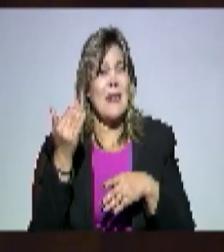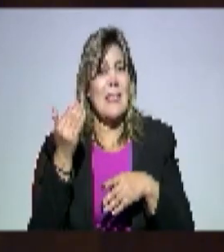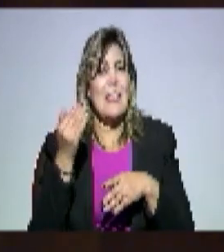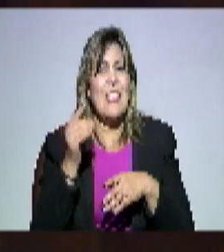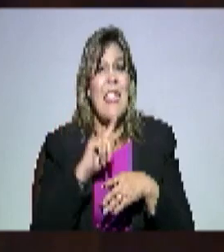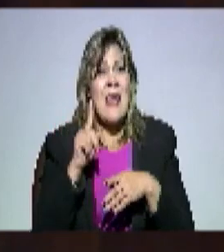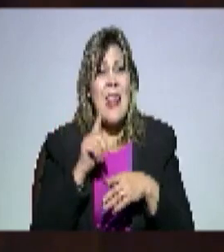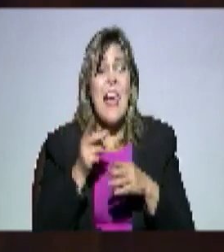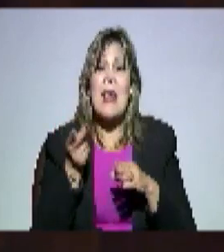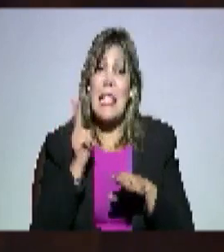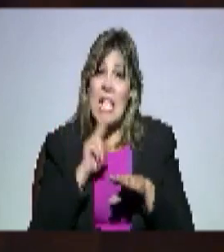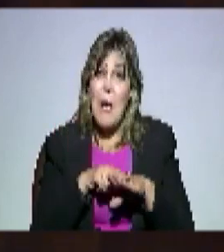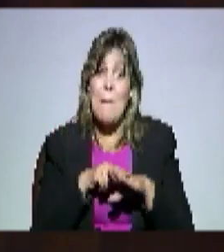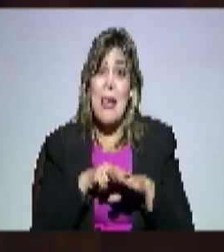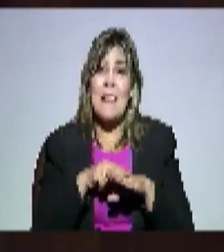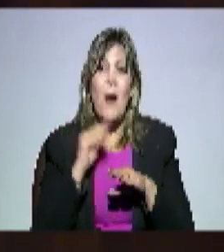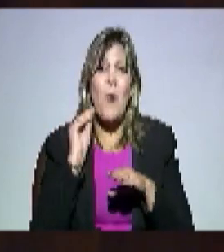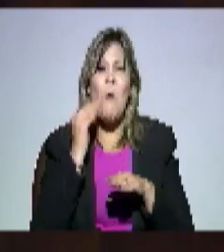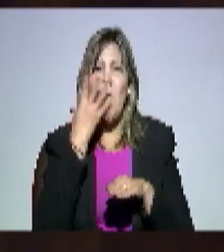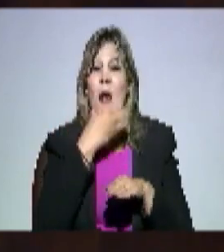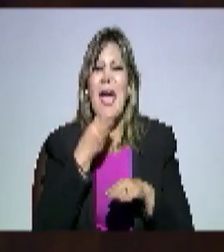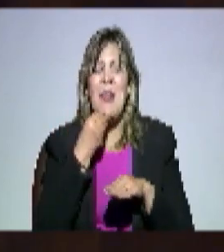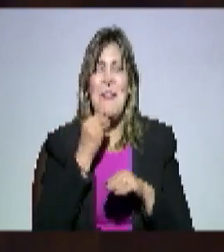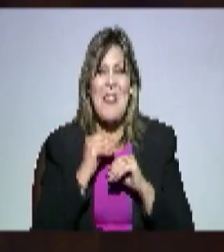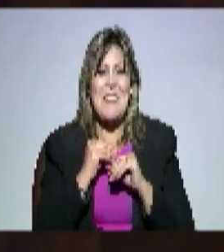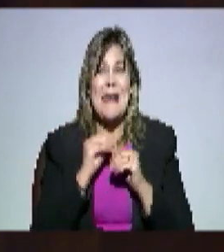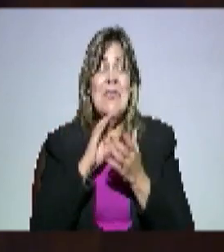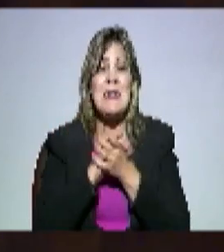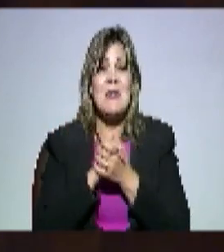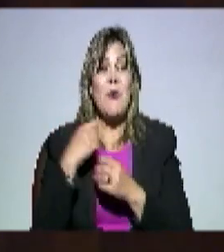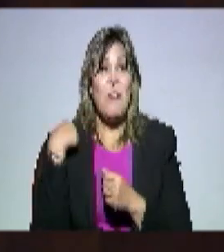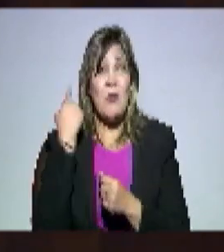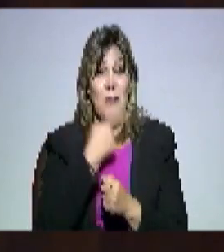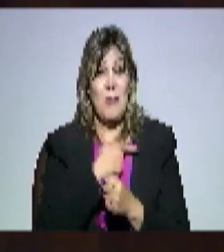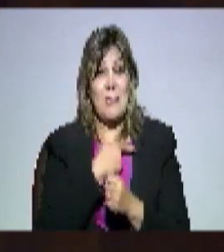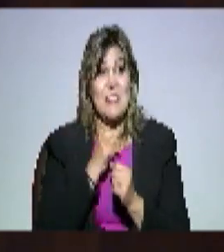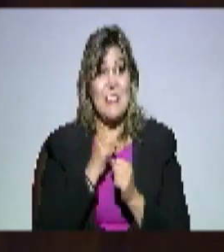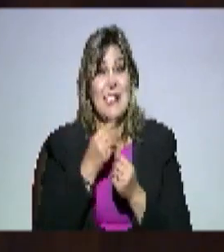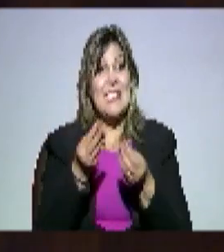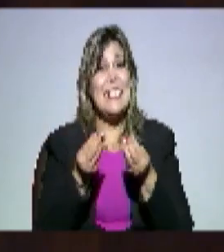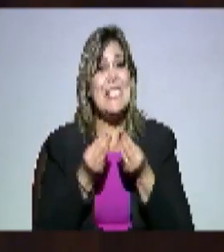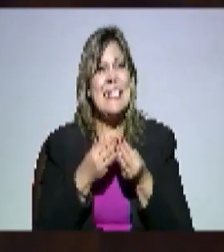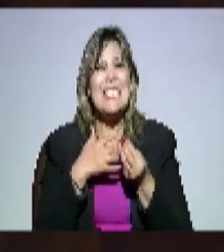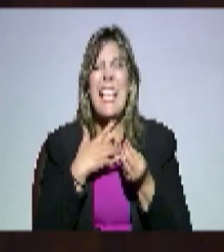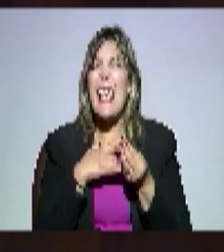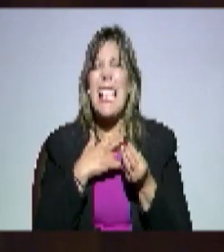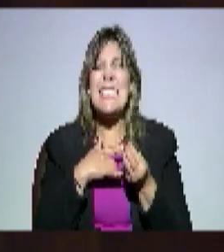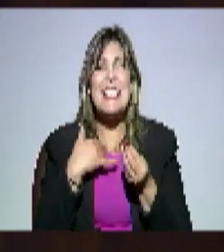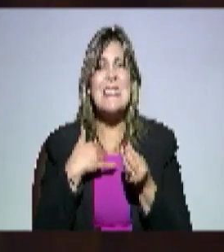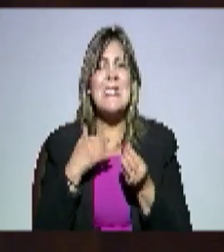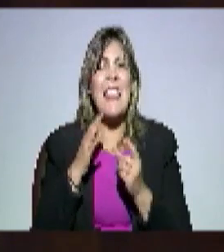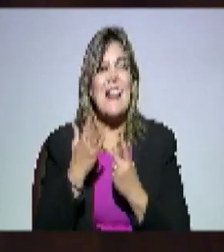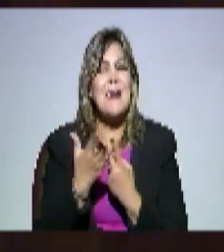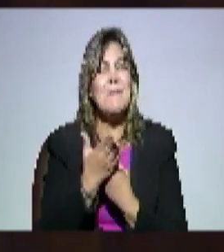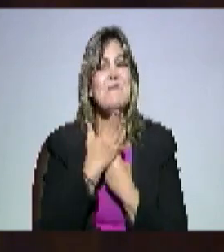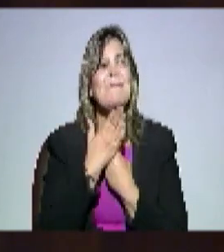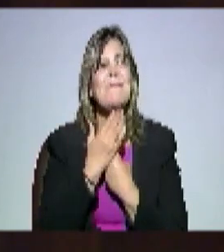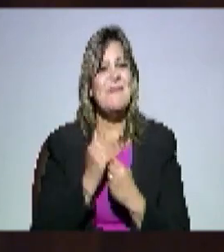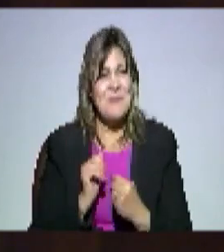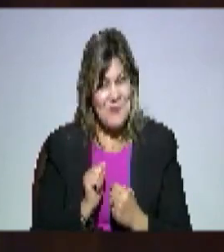ده اقول لحضراتكم حاجه حلوه قوي ان صداقه القديسين تديني احساس ان انا مسنود